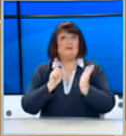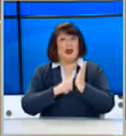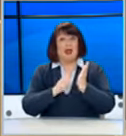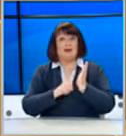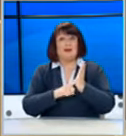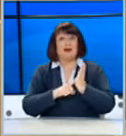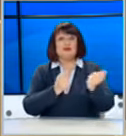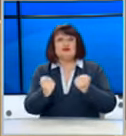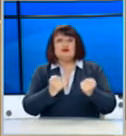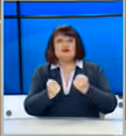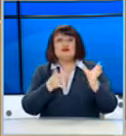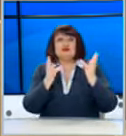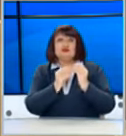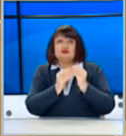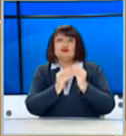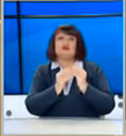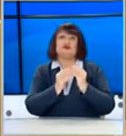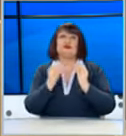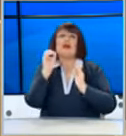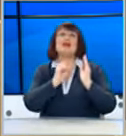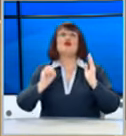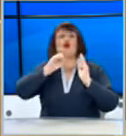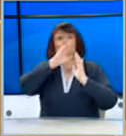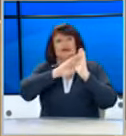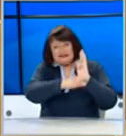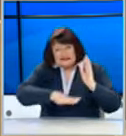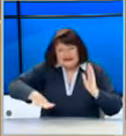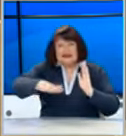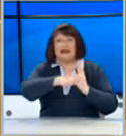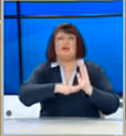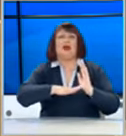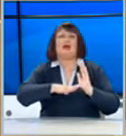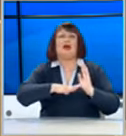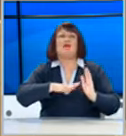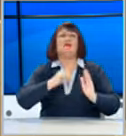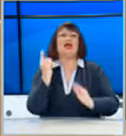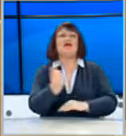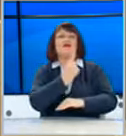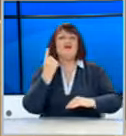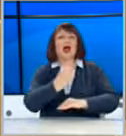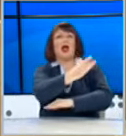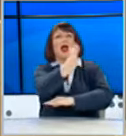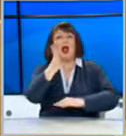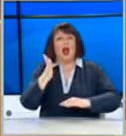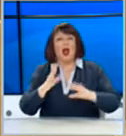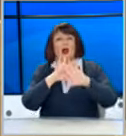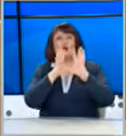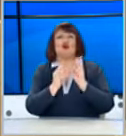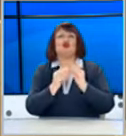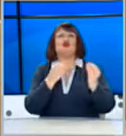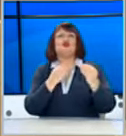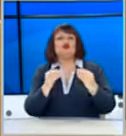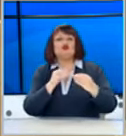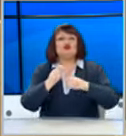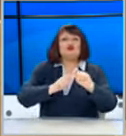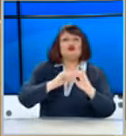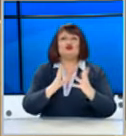διαχείριση των δασών των οικοσυστημάτων της χώρας με στρατηγικές ανθεκτικότητας, προσαρμογής και